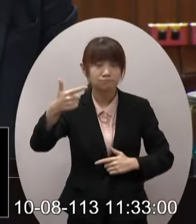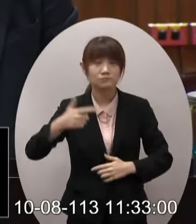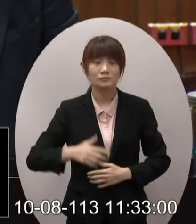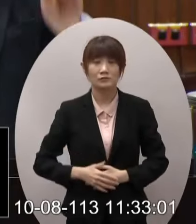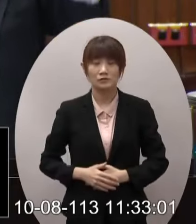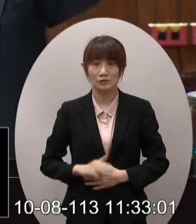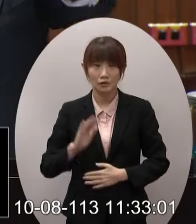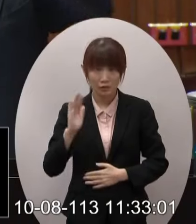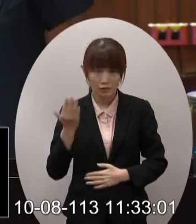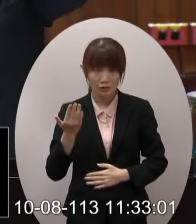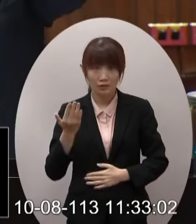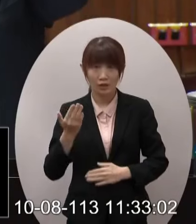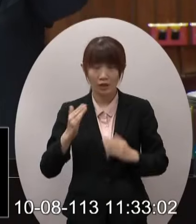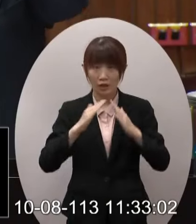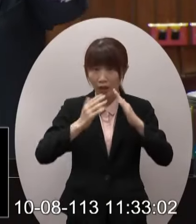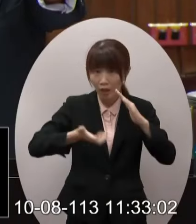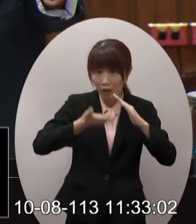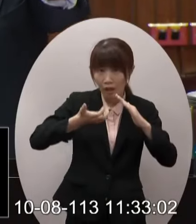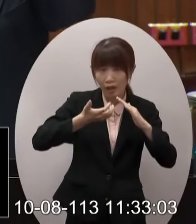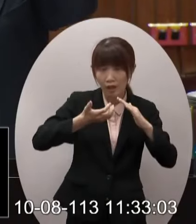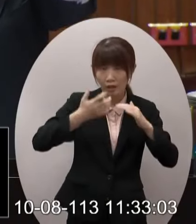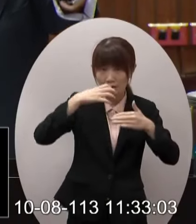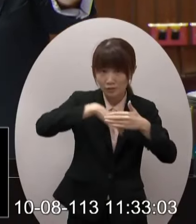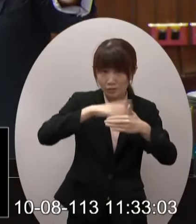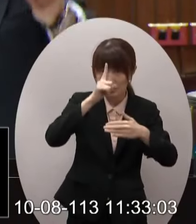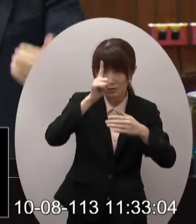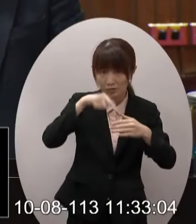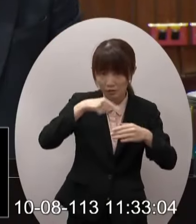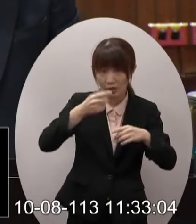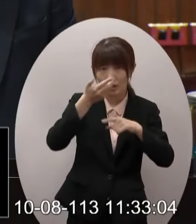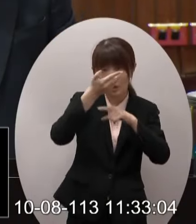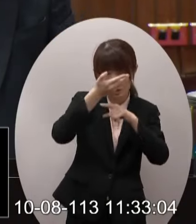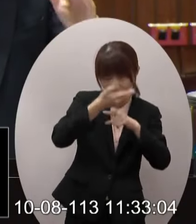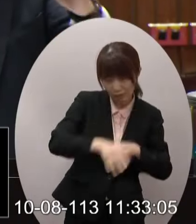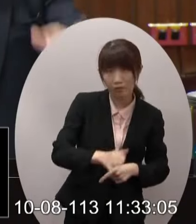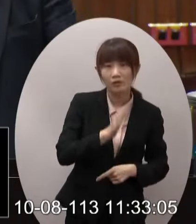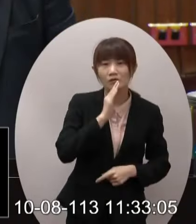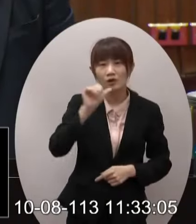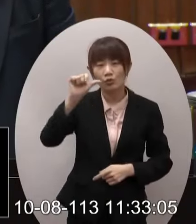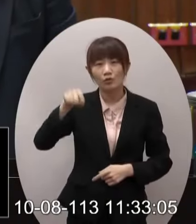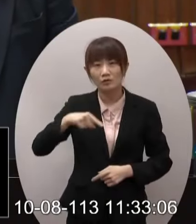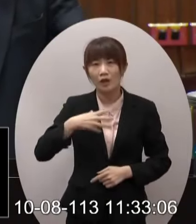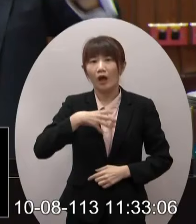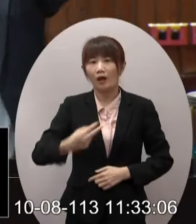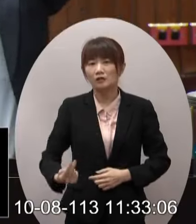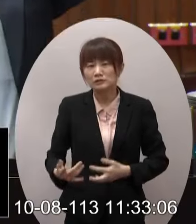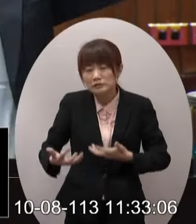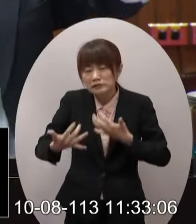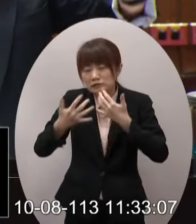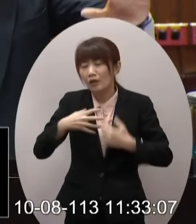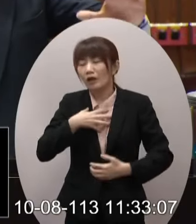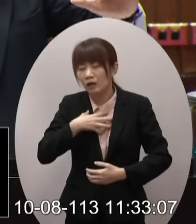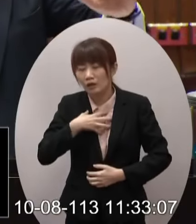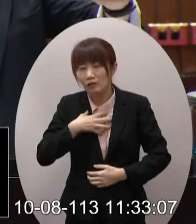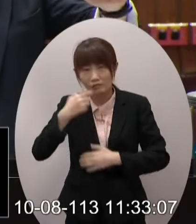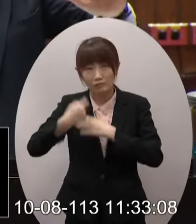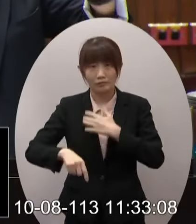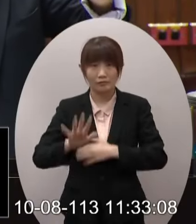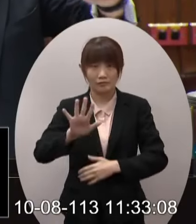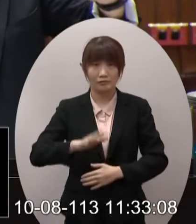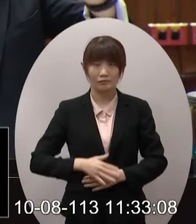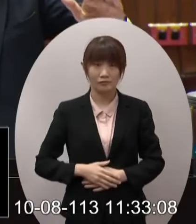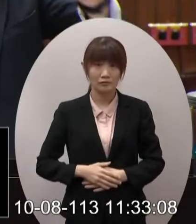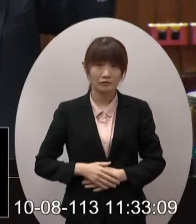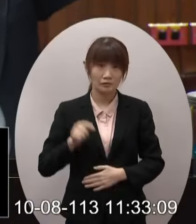果，烧死1位民众，有5位呛伤，那个惨况。如